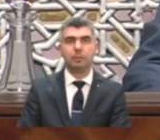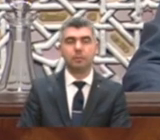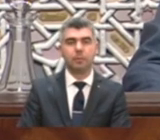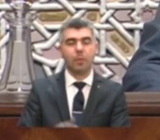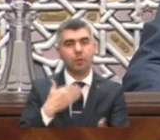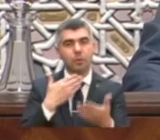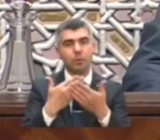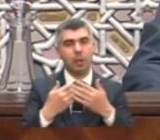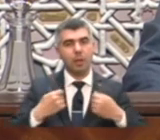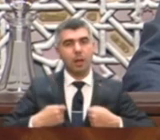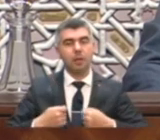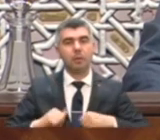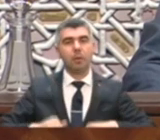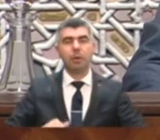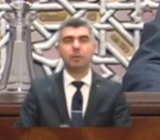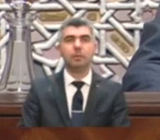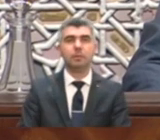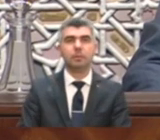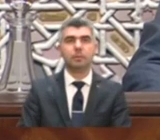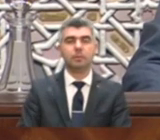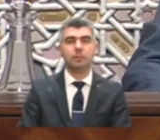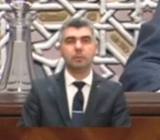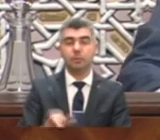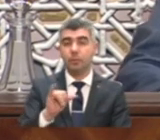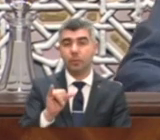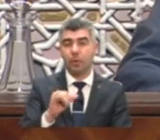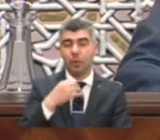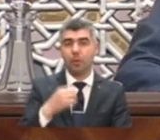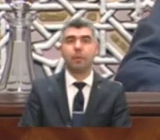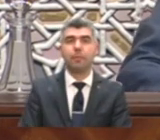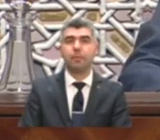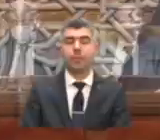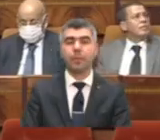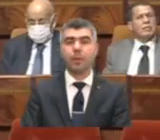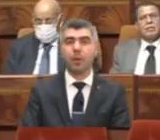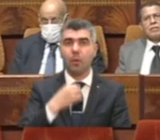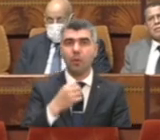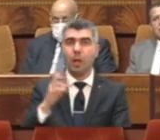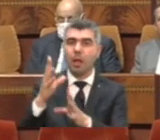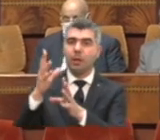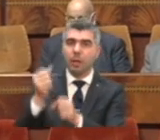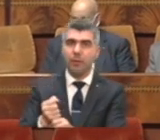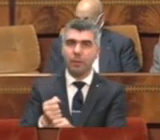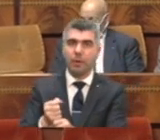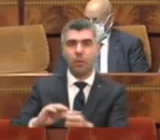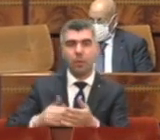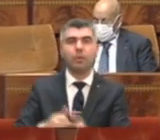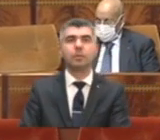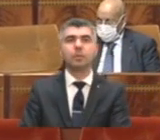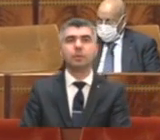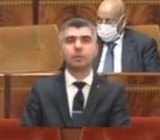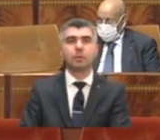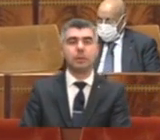شكرا سيد الرئيس. سيدة الوزيرة، ما بدينا إلا بعدا نقول لك الله يشافيك والله يقويك على